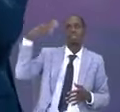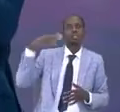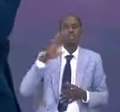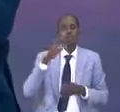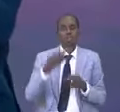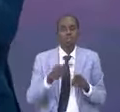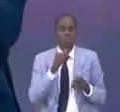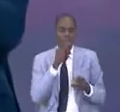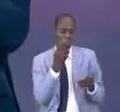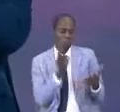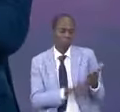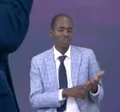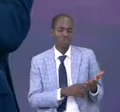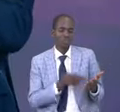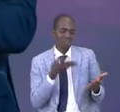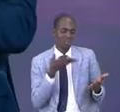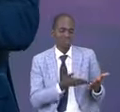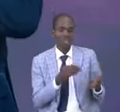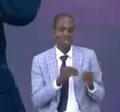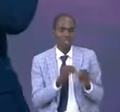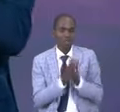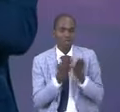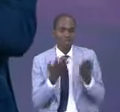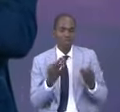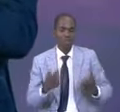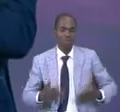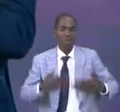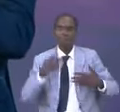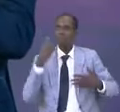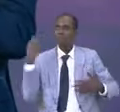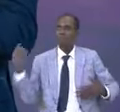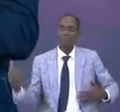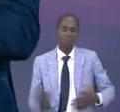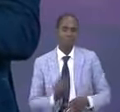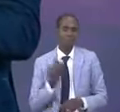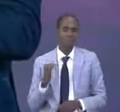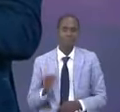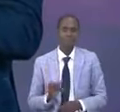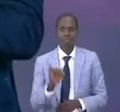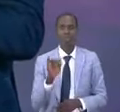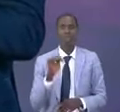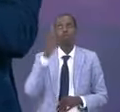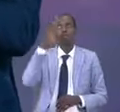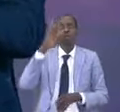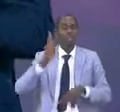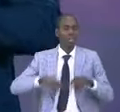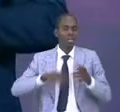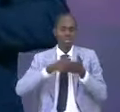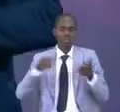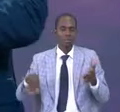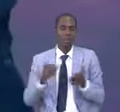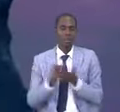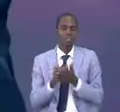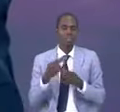nom il y a plusieurs prédicateurs qui ne lisent plus de la Bible de nos jours j'ai entendu